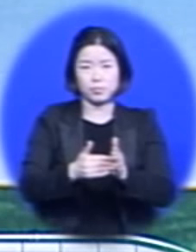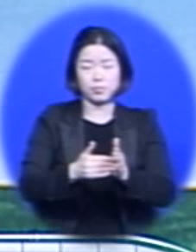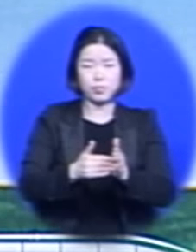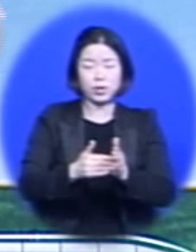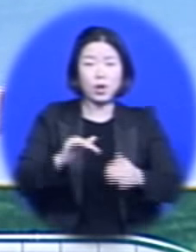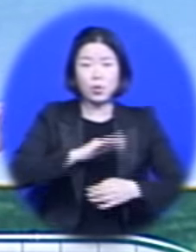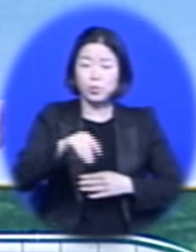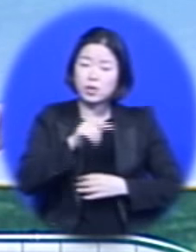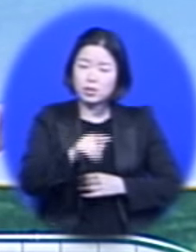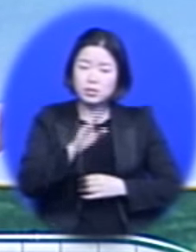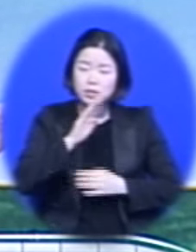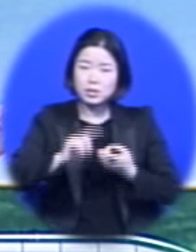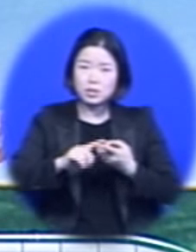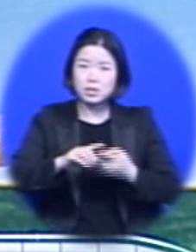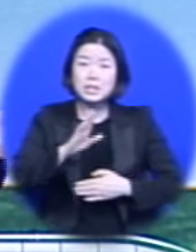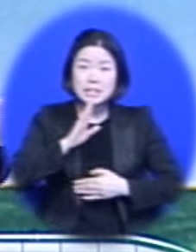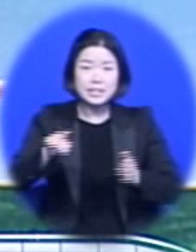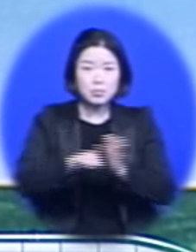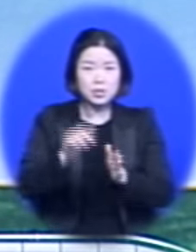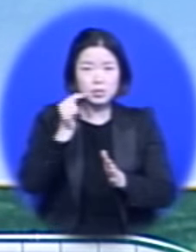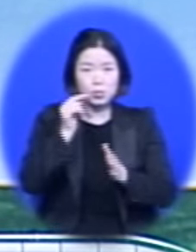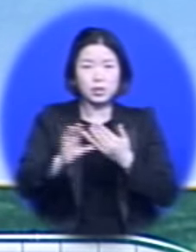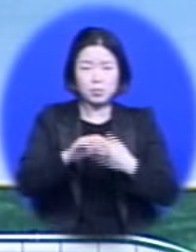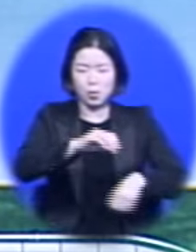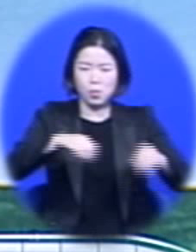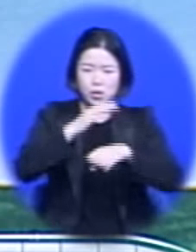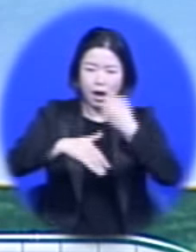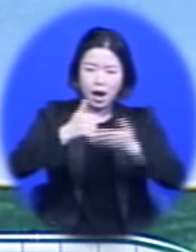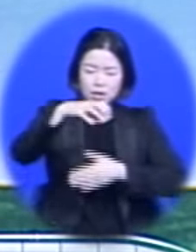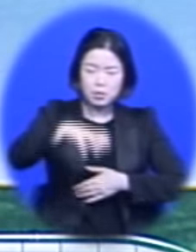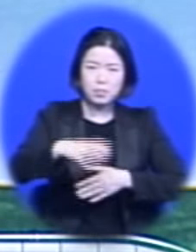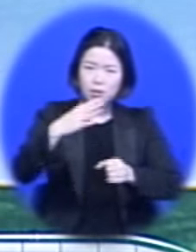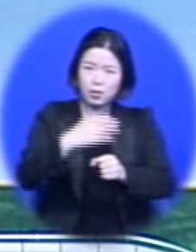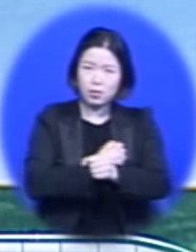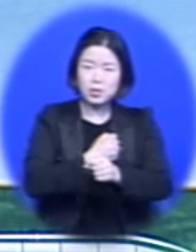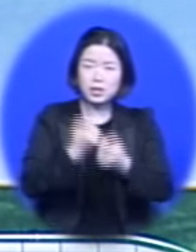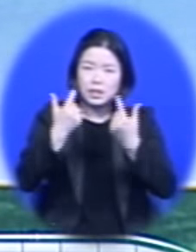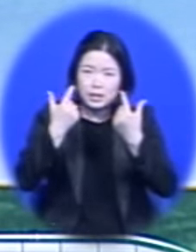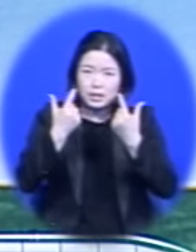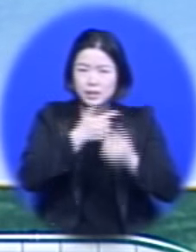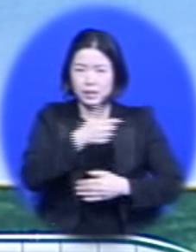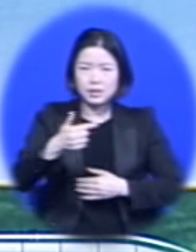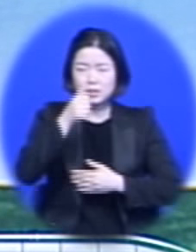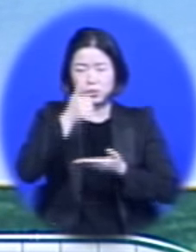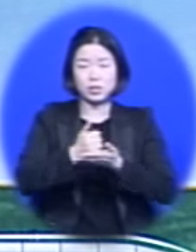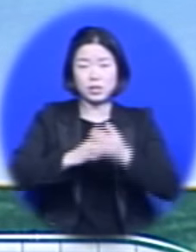우리가 그 사실을 진짜 믿지 못하면 오히려 우리는 하나님 앞에 얼마나 큰 죄를 짓고 사느냐 말입니다.